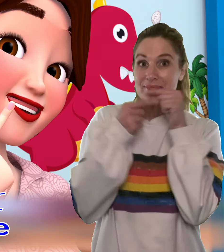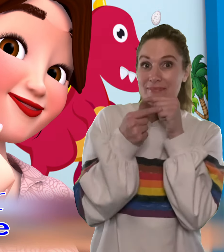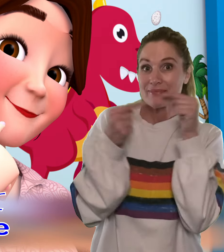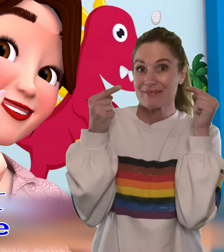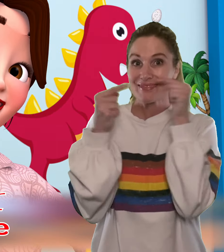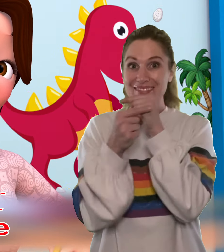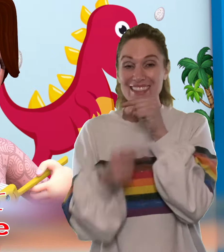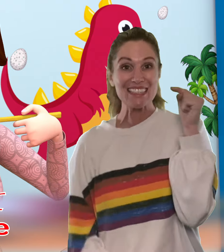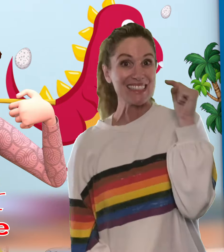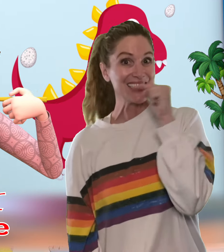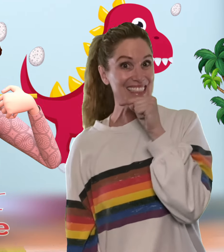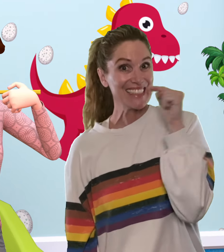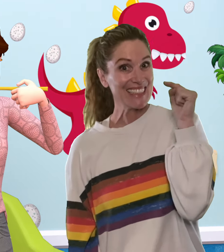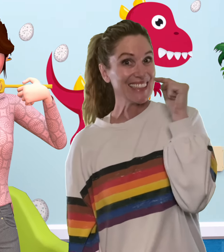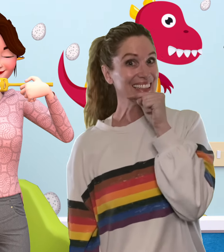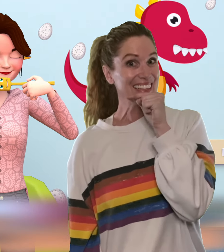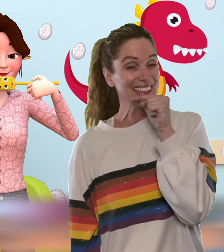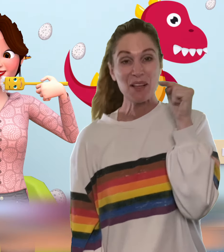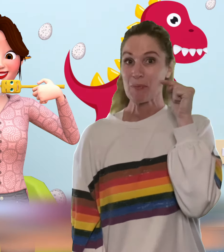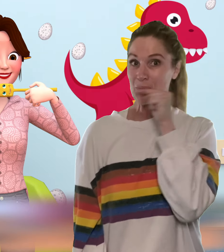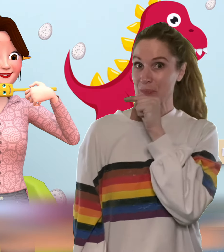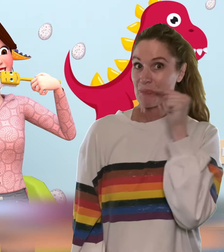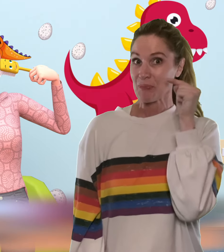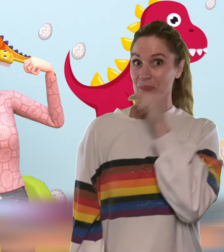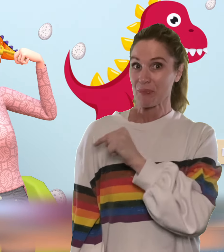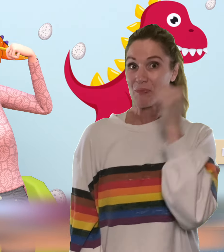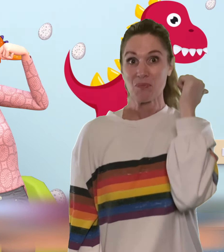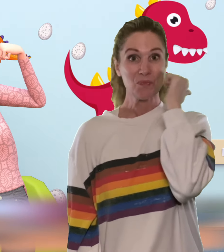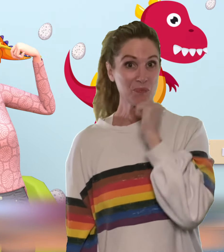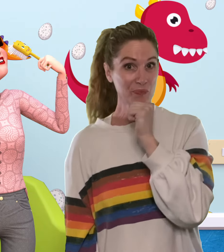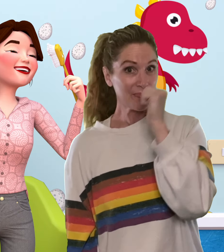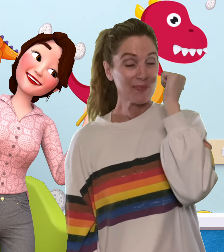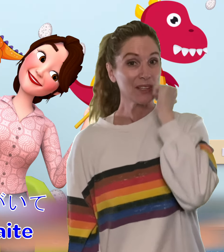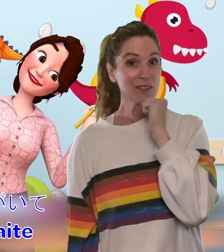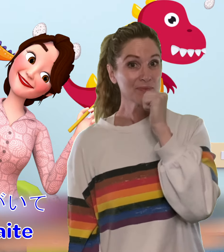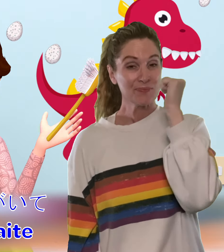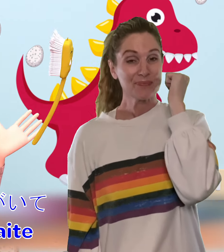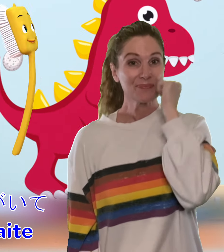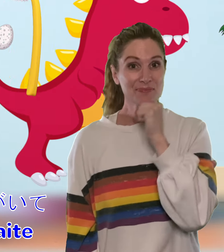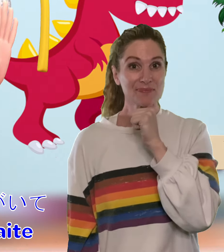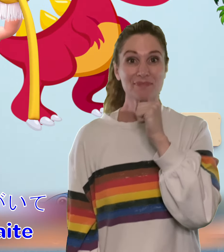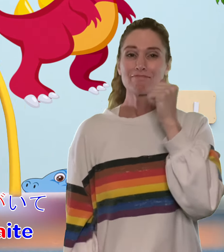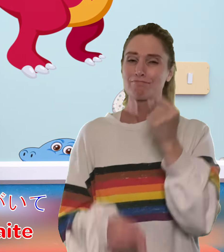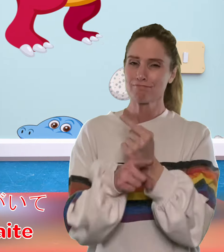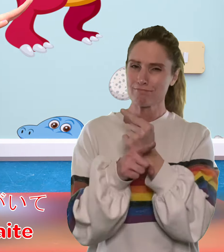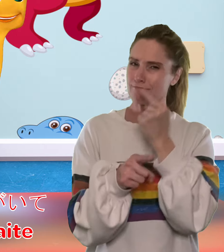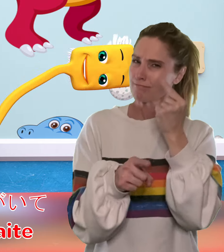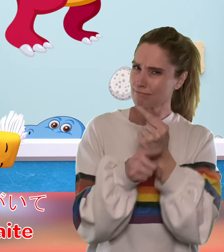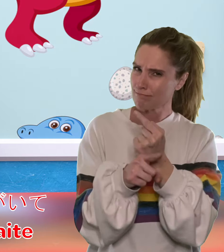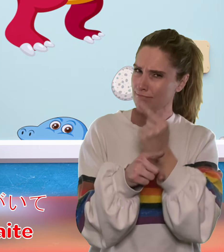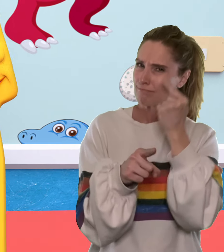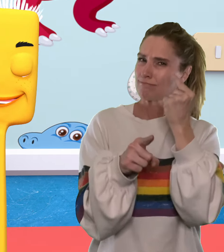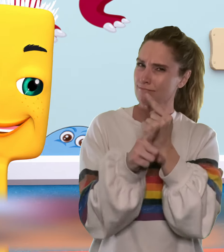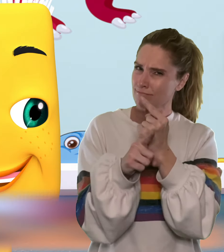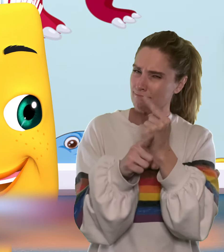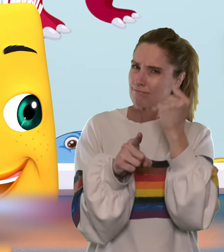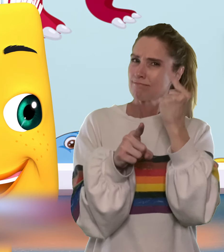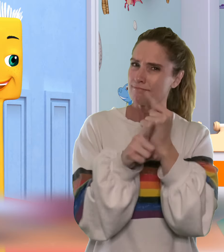歯を磨いて毎日ねちゃんとちゃんと磨い